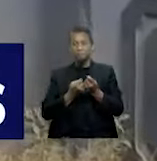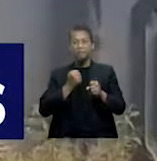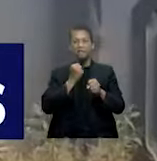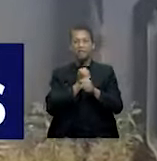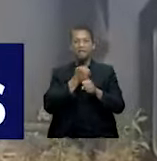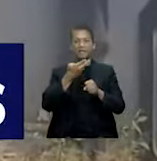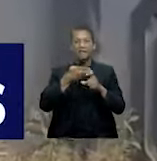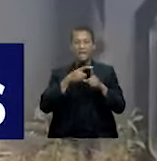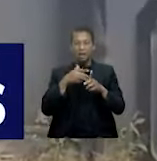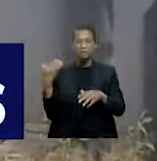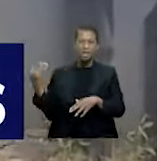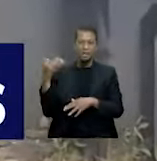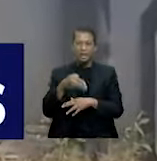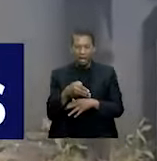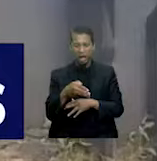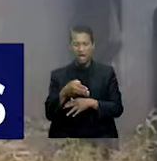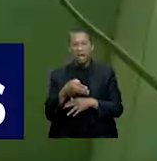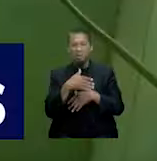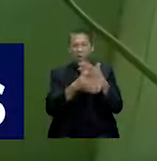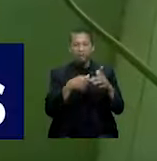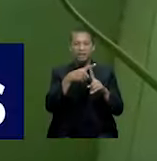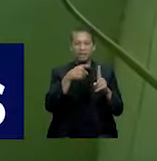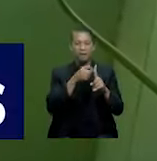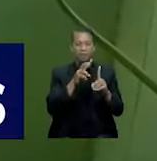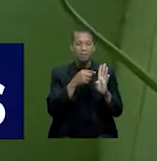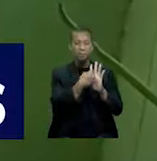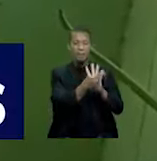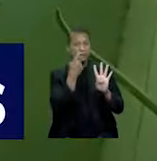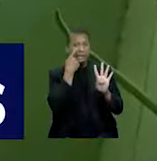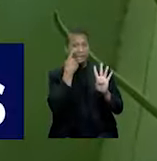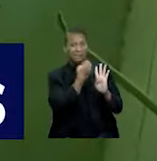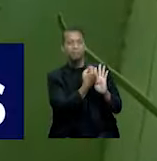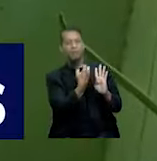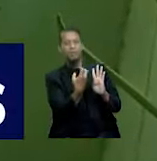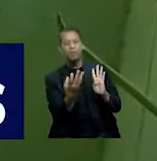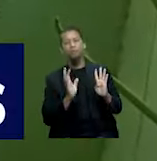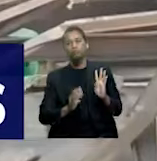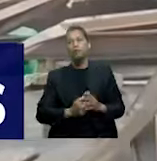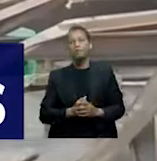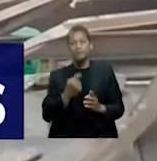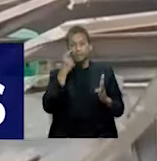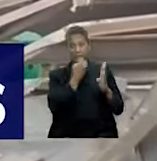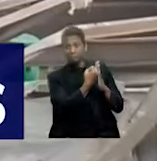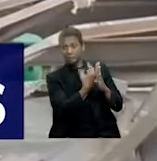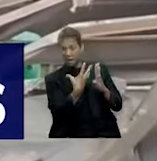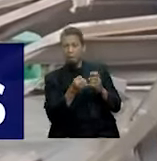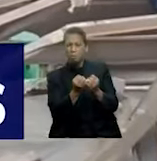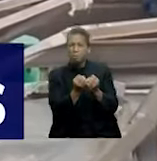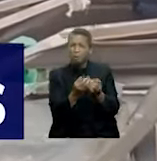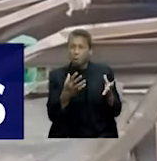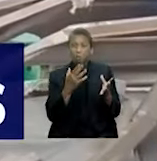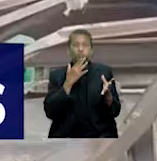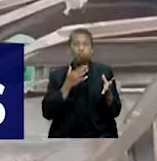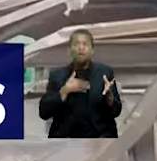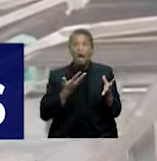Barat melakukan olah TKP. Empat orang saksi telah dimintai keterangan. Menurut keterangan para saksi, ledakan terjadi saat pemilik rumah tengah